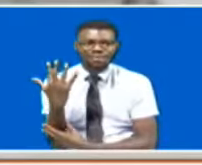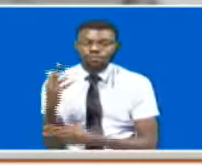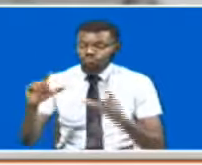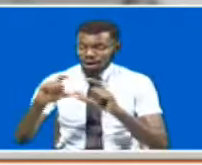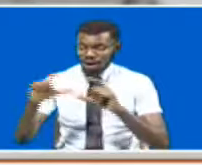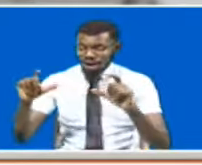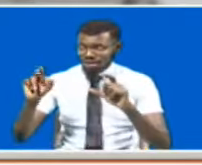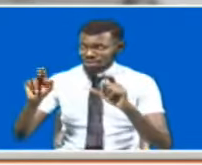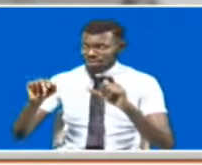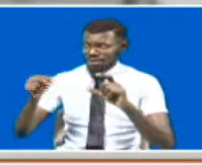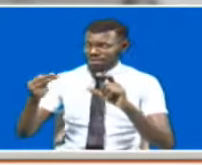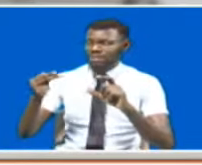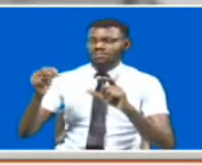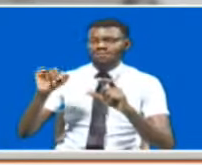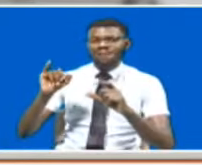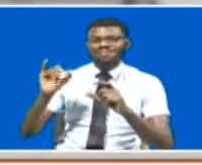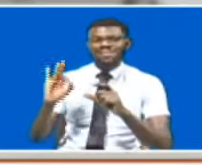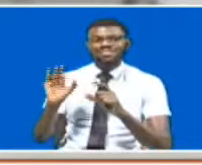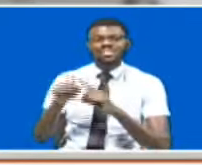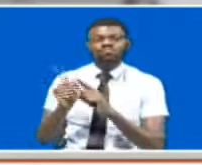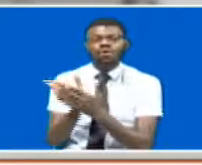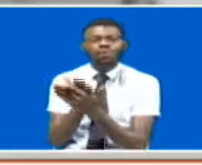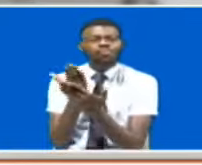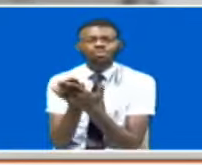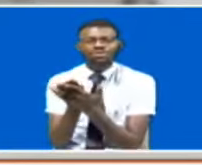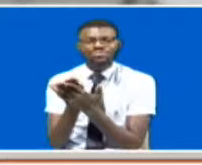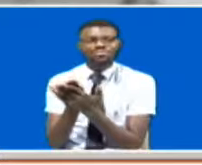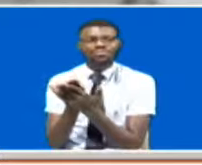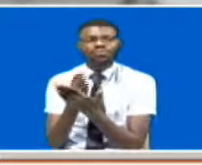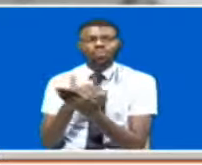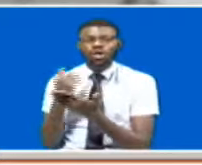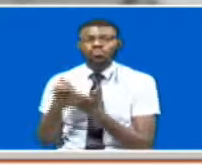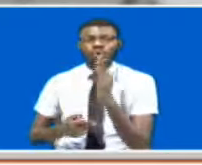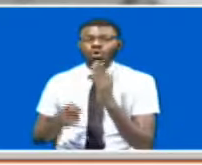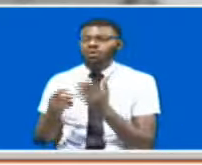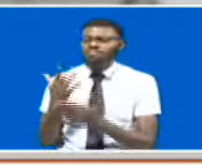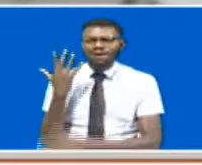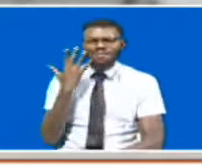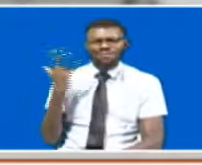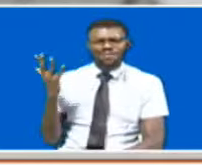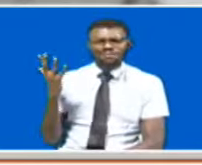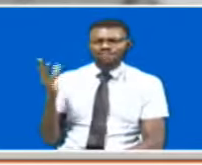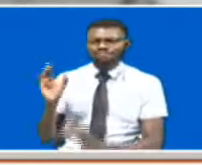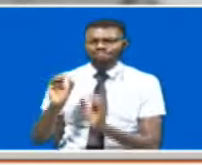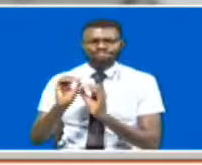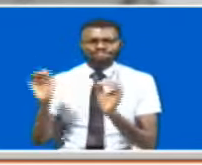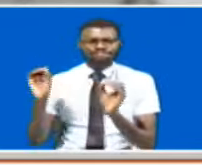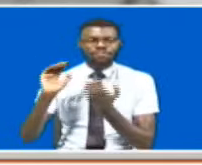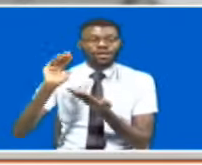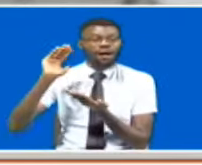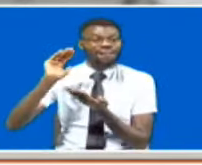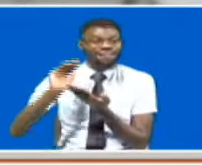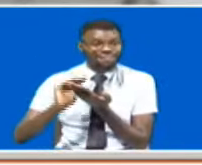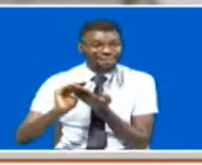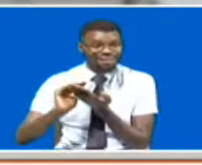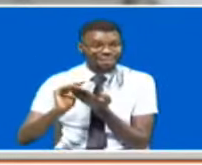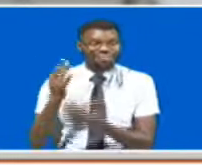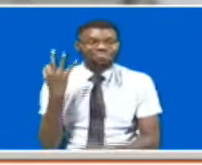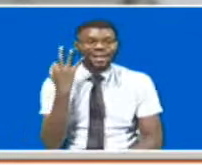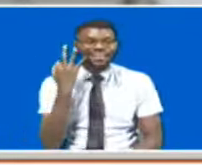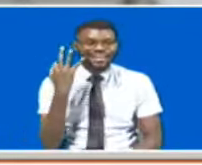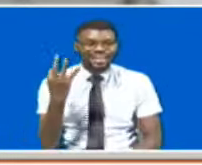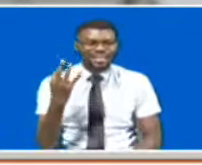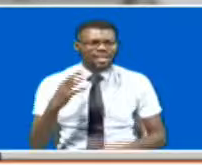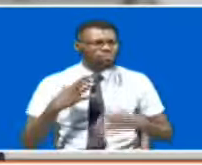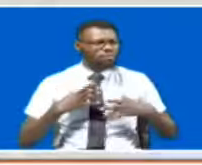kadi ya NHIF, katika proposal yetu ya Kenya Kwanza sasa inapunguzwa kutoka 500 mpaka 300 ili mwananchi